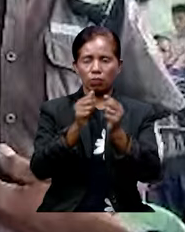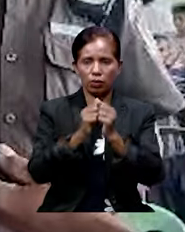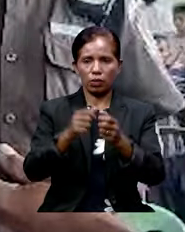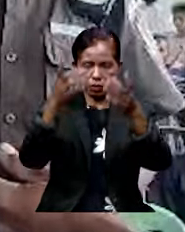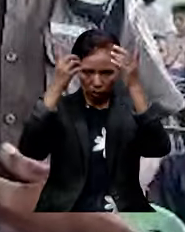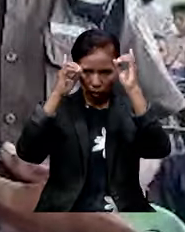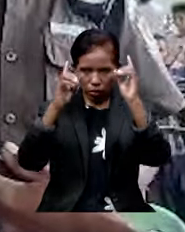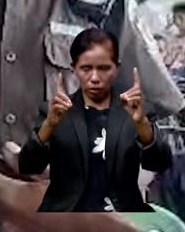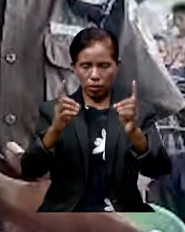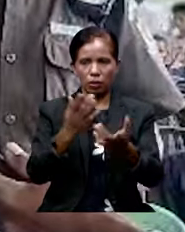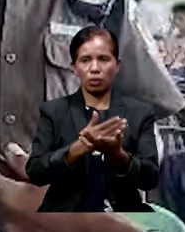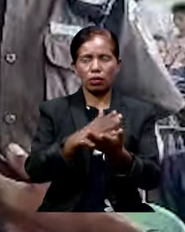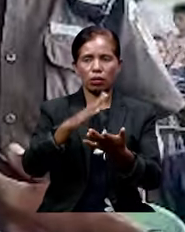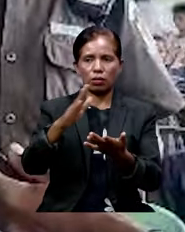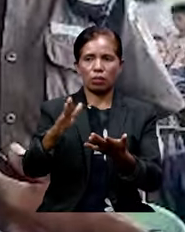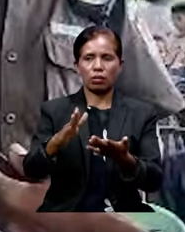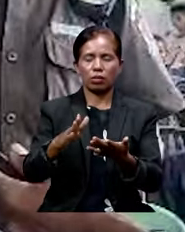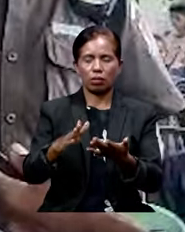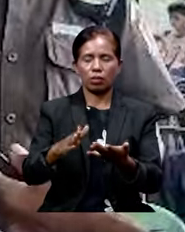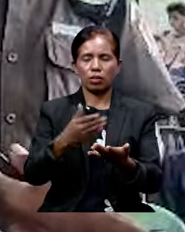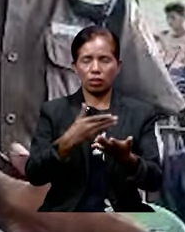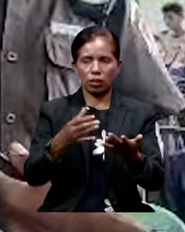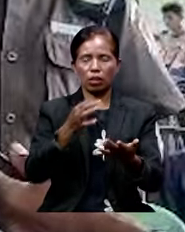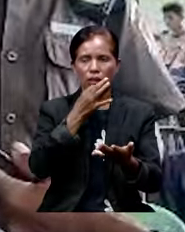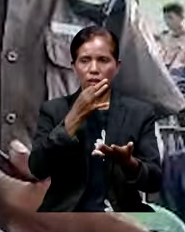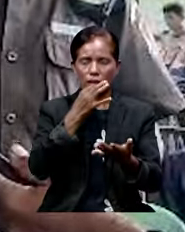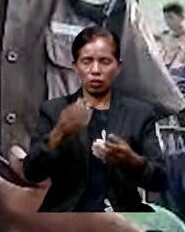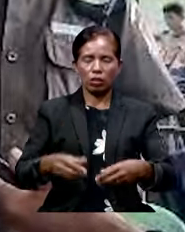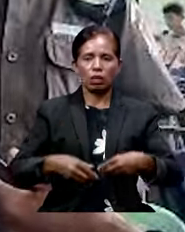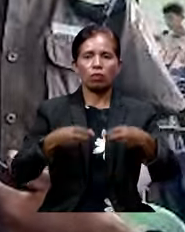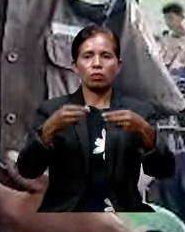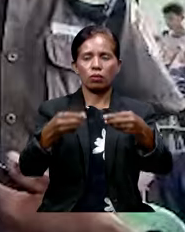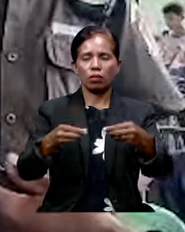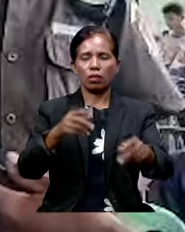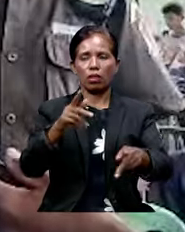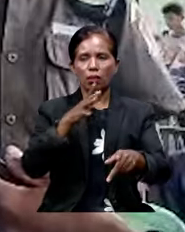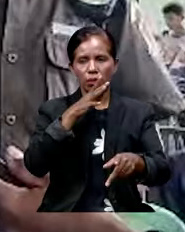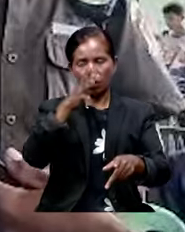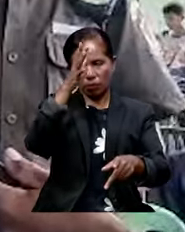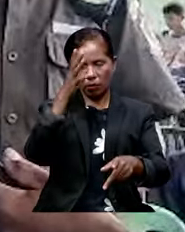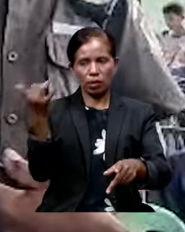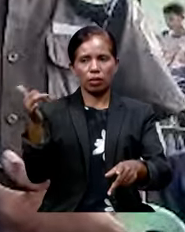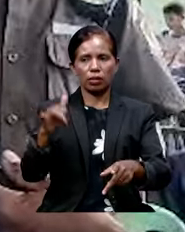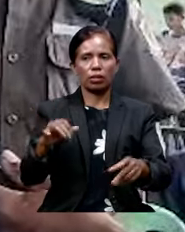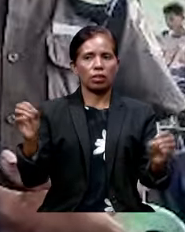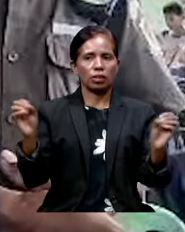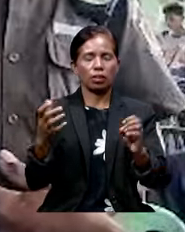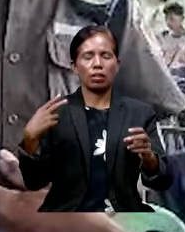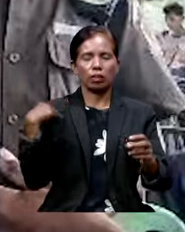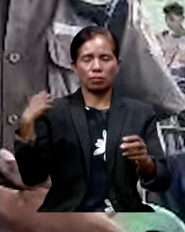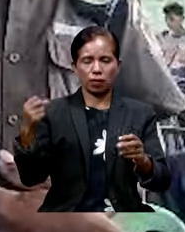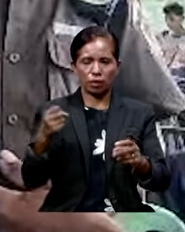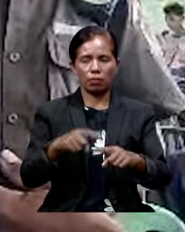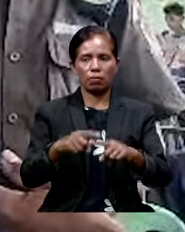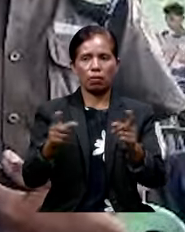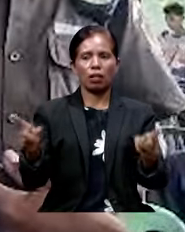nebele holanetik buat rumah nebeke atau fornese ba iha tenia ina aman sir la signifika dia kata sirak bi klaik mai be